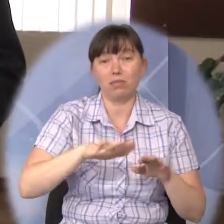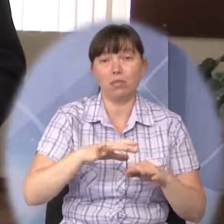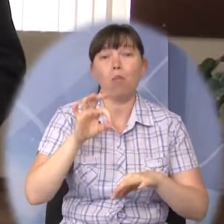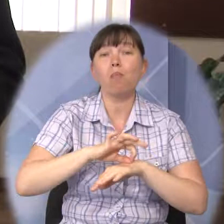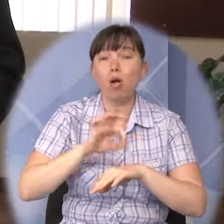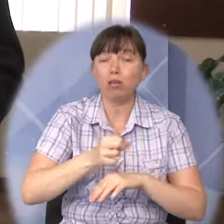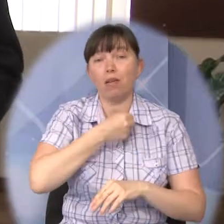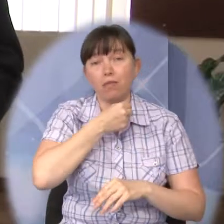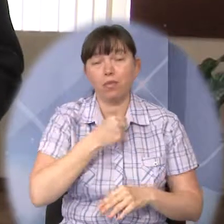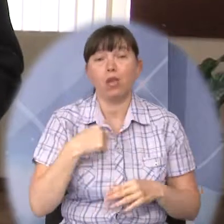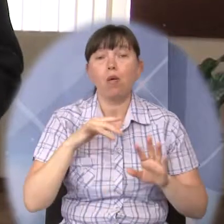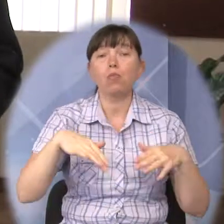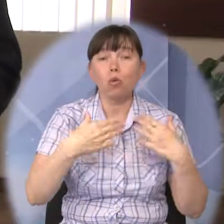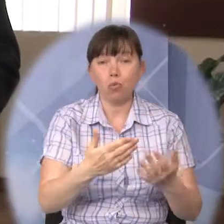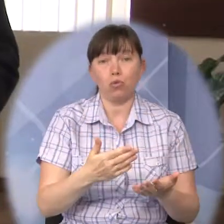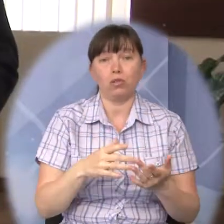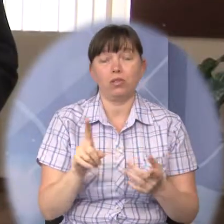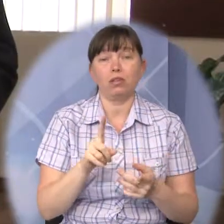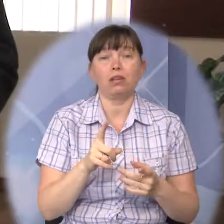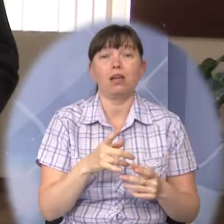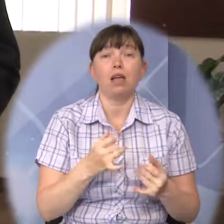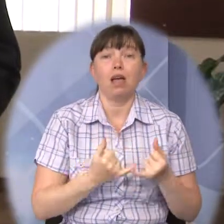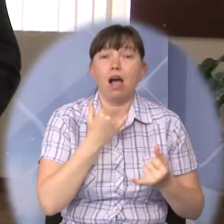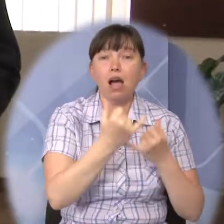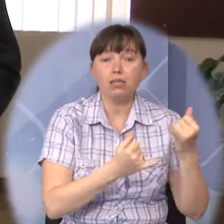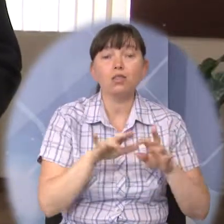Ne-am propus să-i asistăm pe